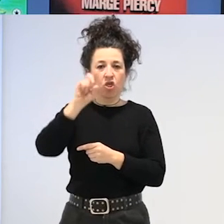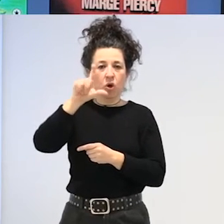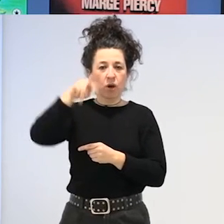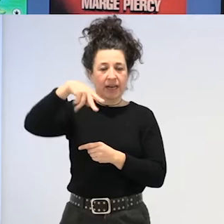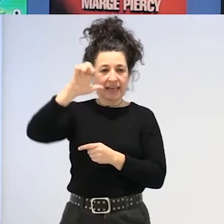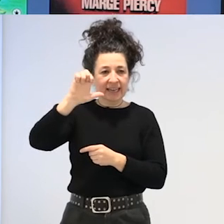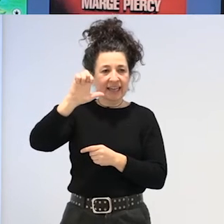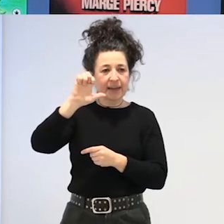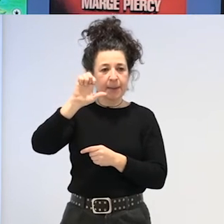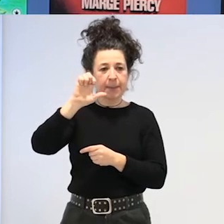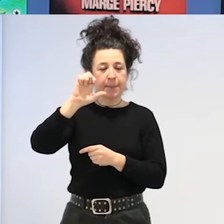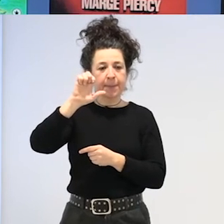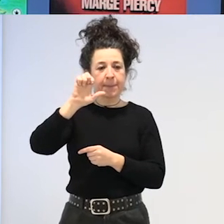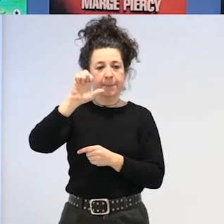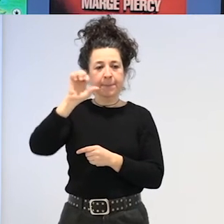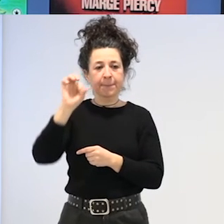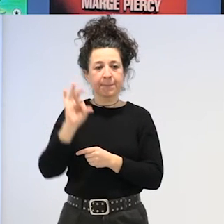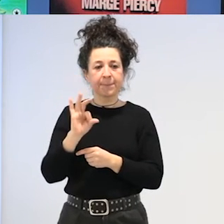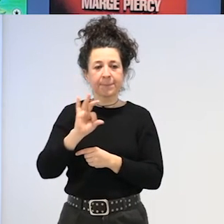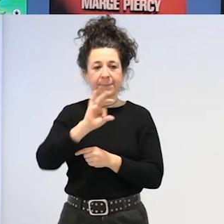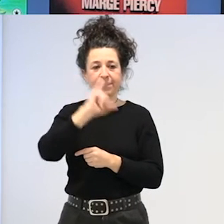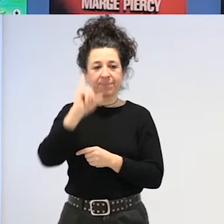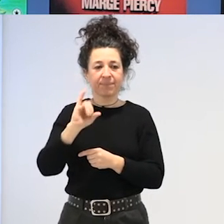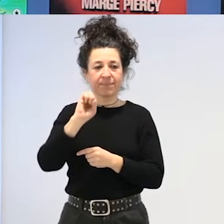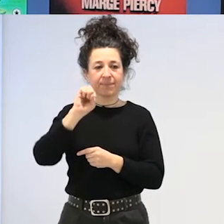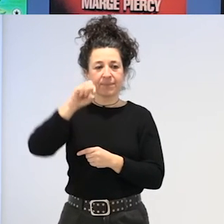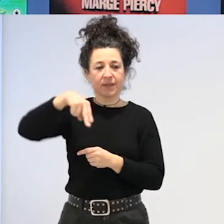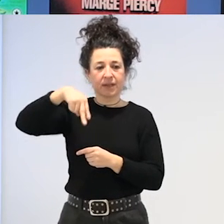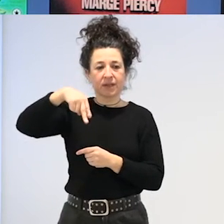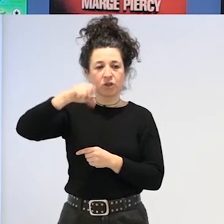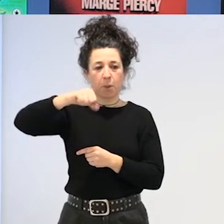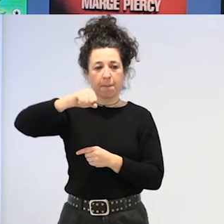bueno, March Pierce ez, baina Joana Arras bai. Hemen